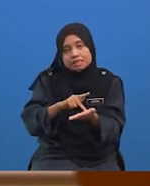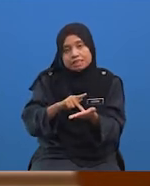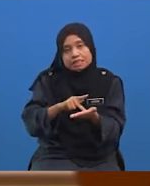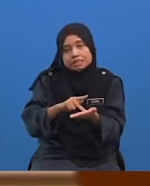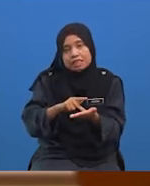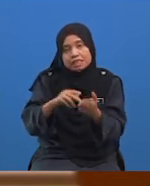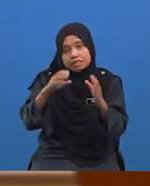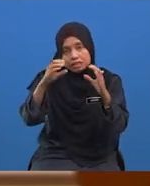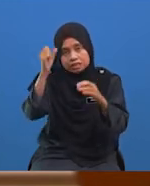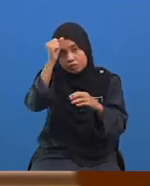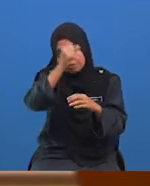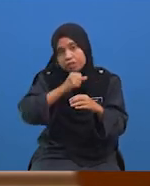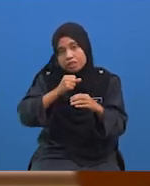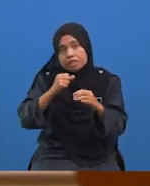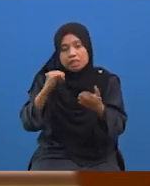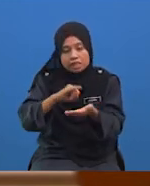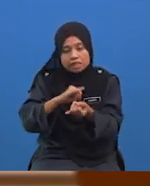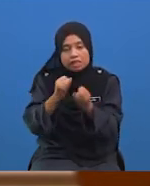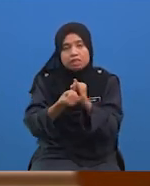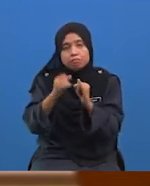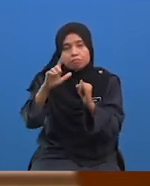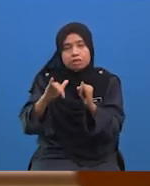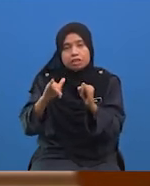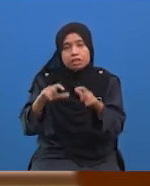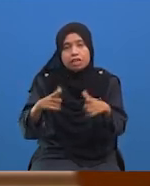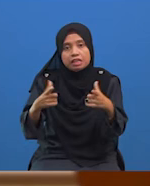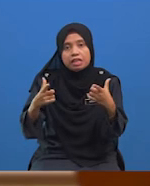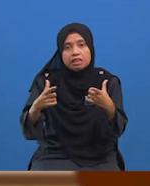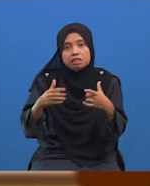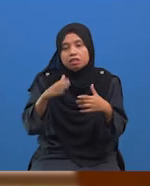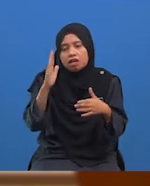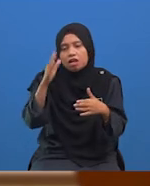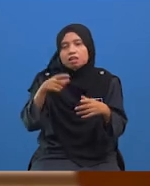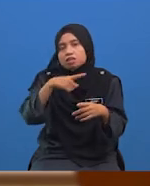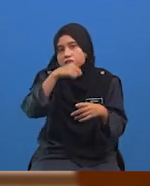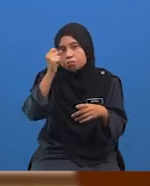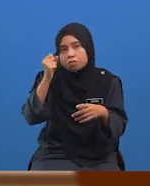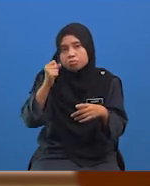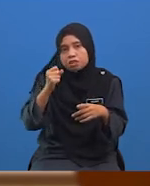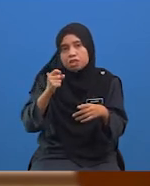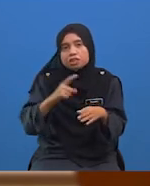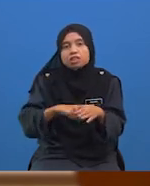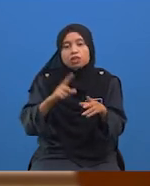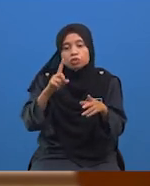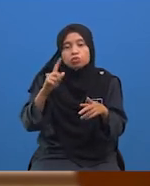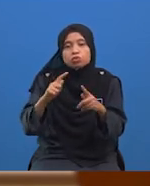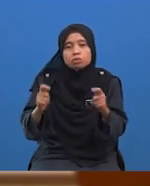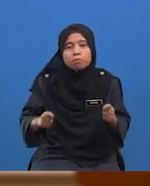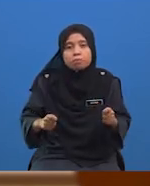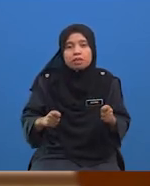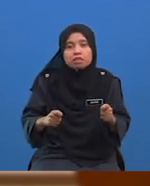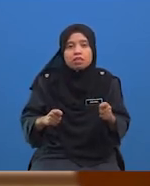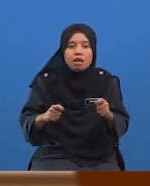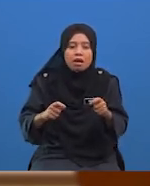yang berbeza ini akan menyebabkan kegiatan manusia di sesuatu tempat juga